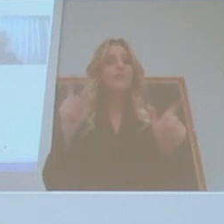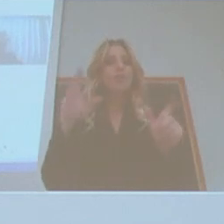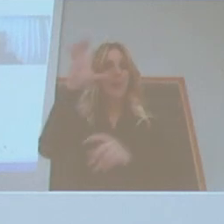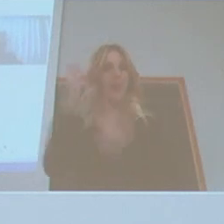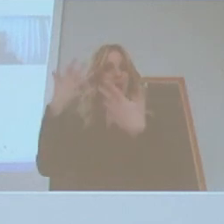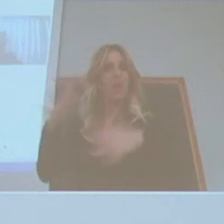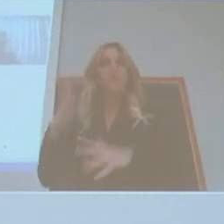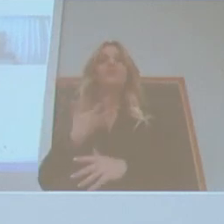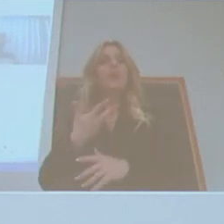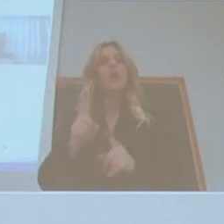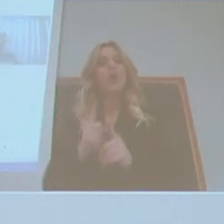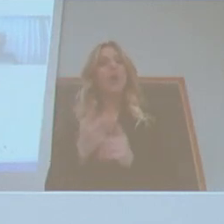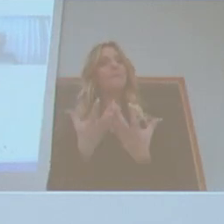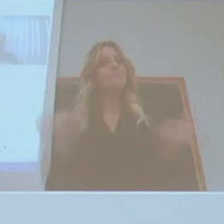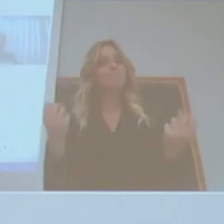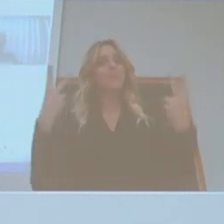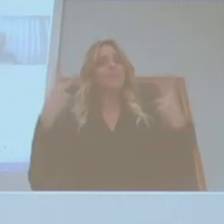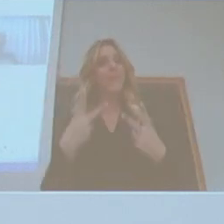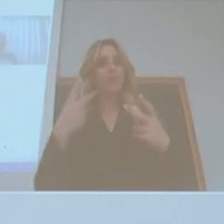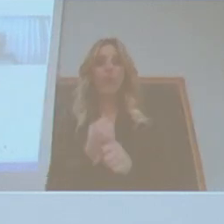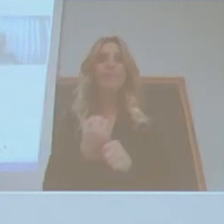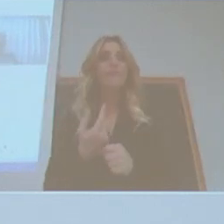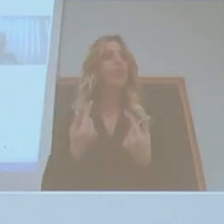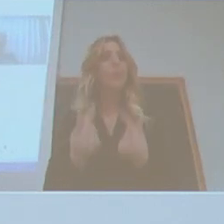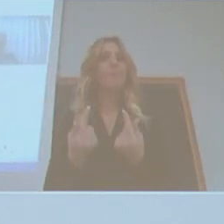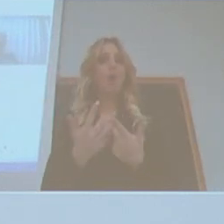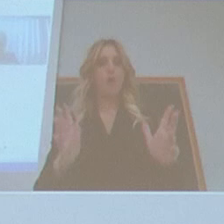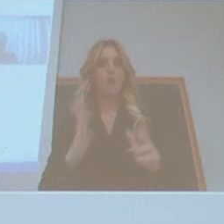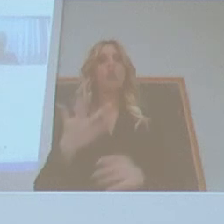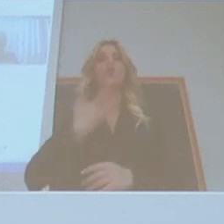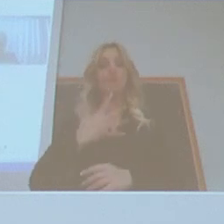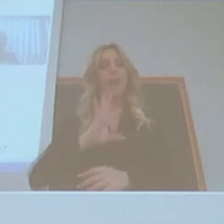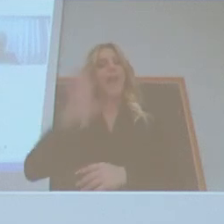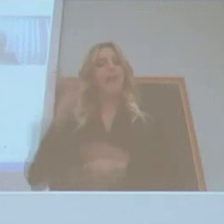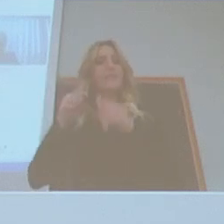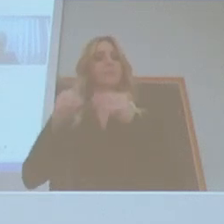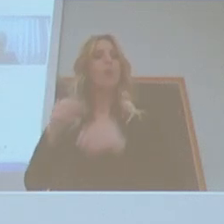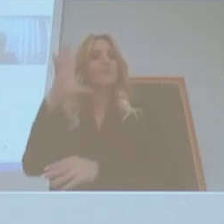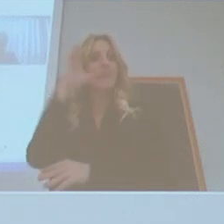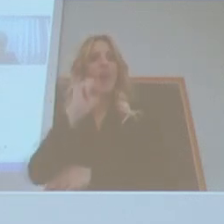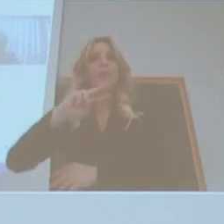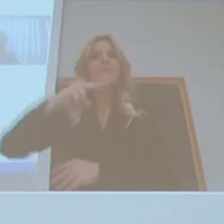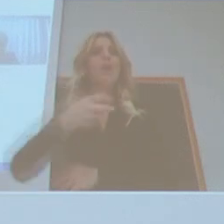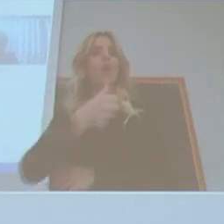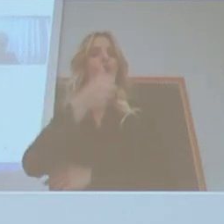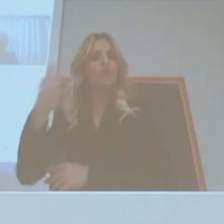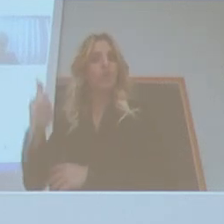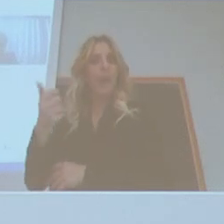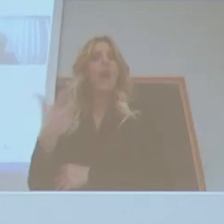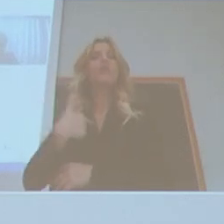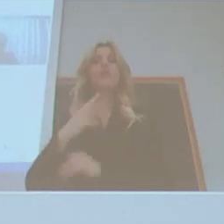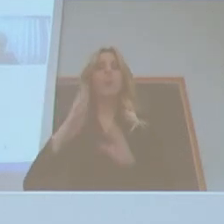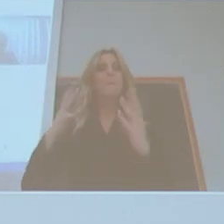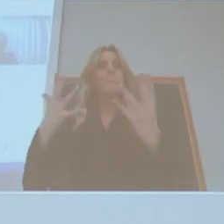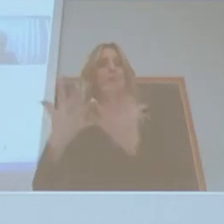risposta concreta, ma abbiamo poi dei corsi di laurea in cui a partire dal secondo anno vi è una richiesta di immissione del mondo del